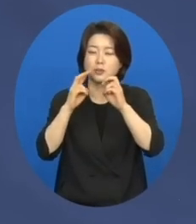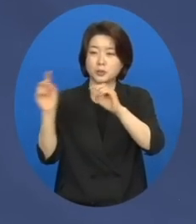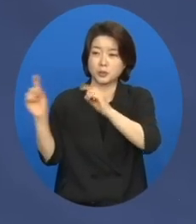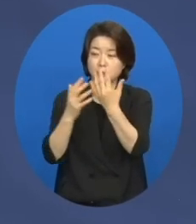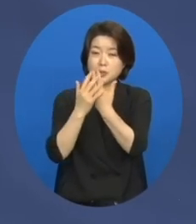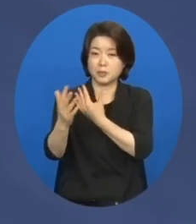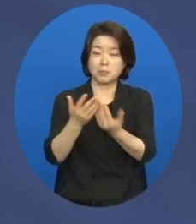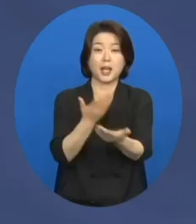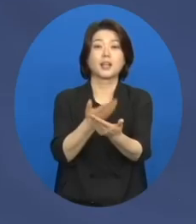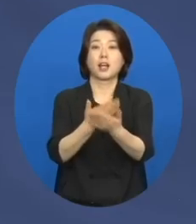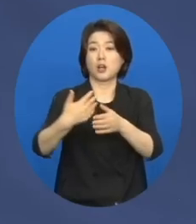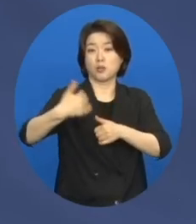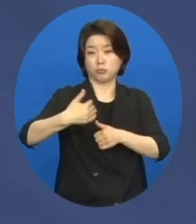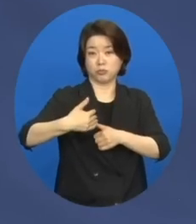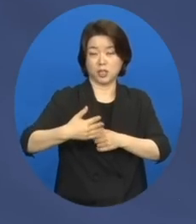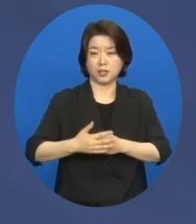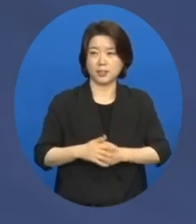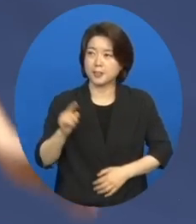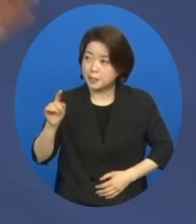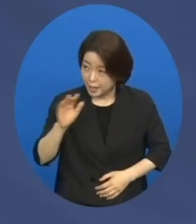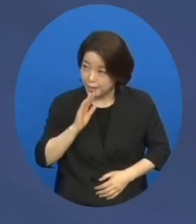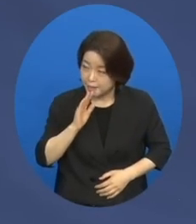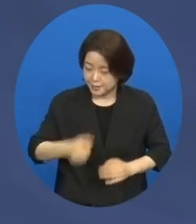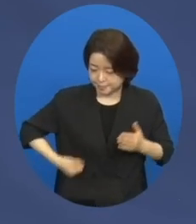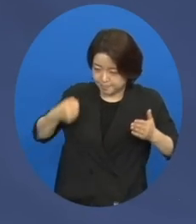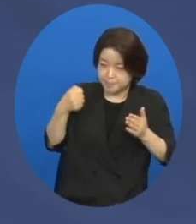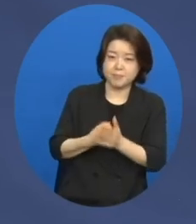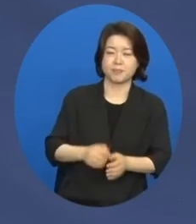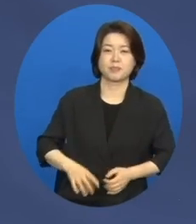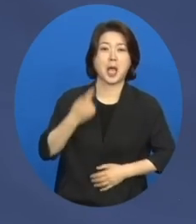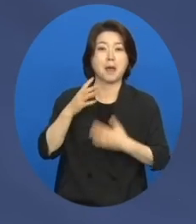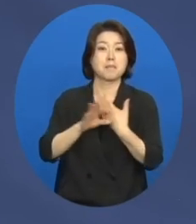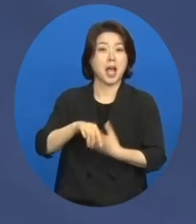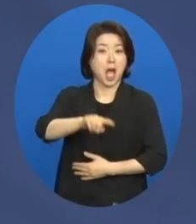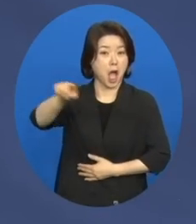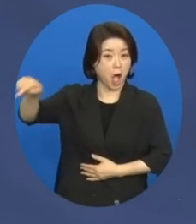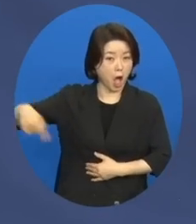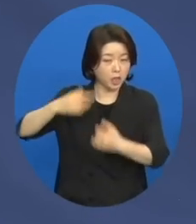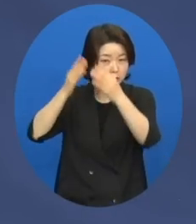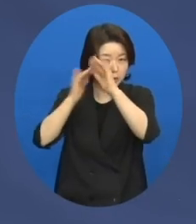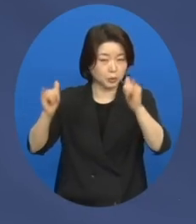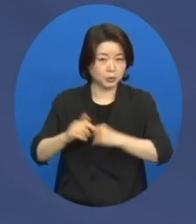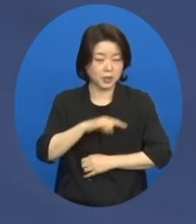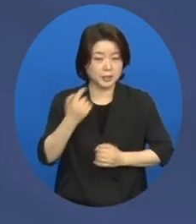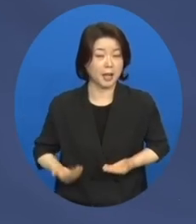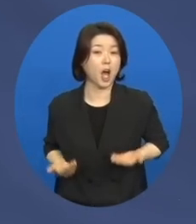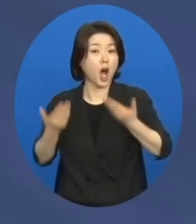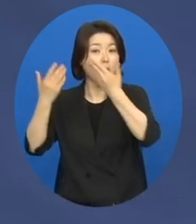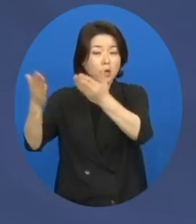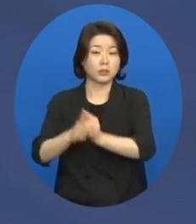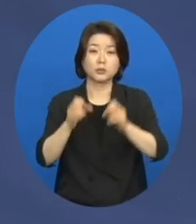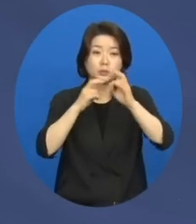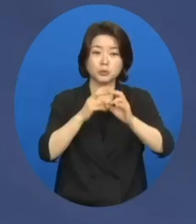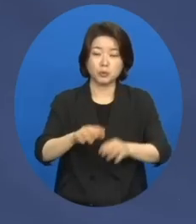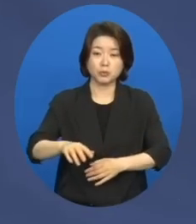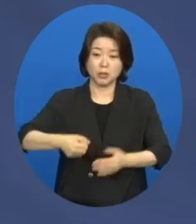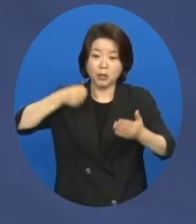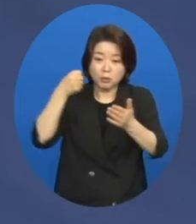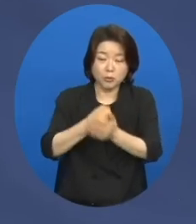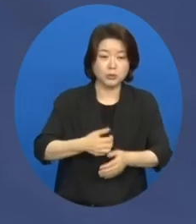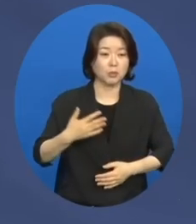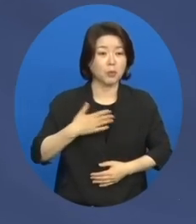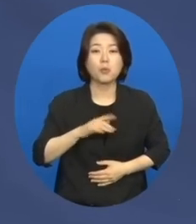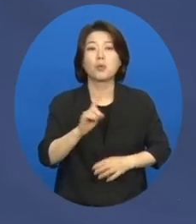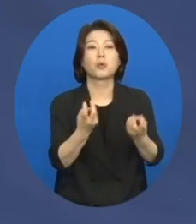해달라고 그래서 아주 제가 다짐을 하고 왔어요. 만약에 여기 성도들이 다 헌신해서 선교사로 간다면 어떡하려고 나를